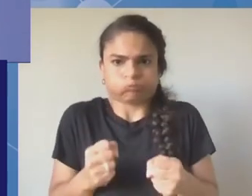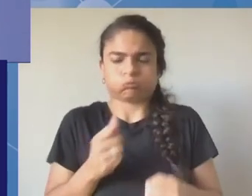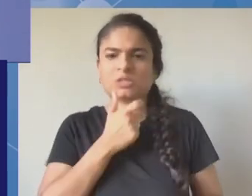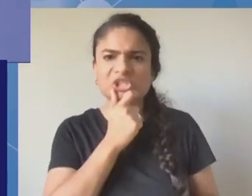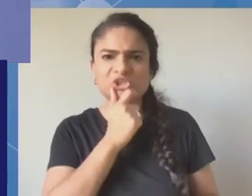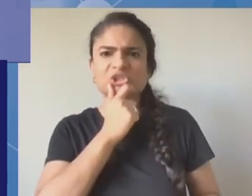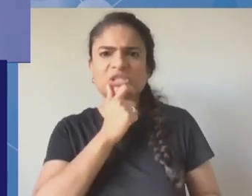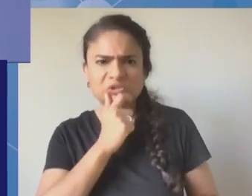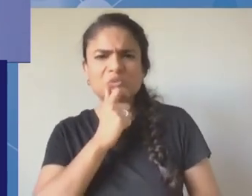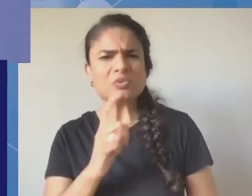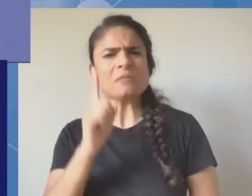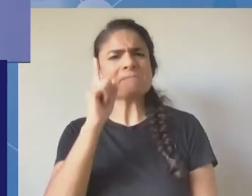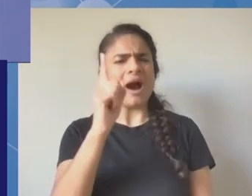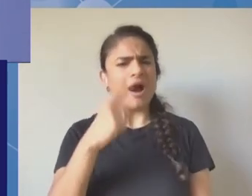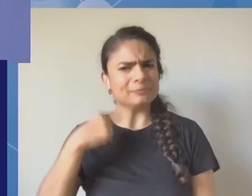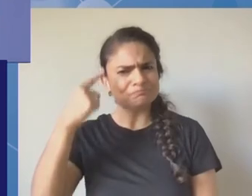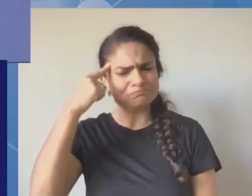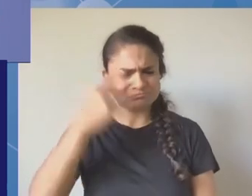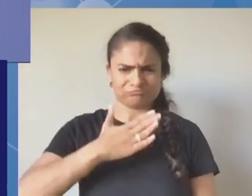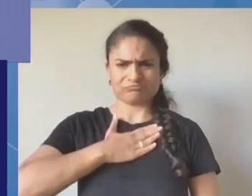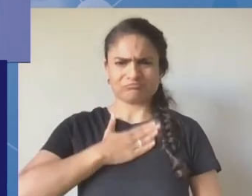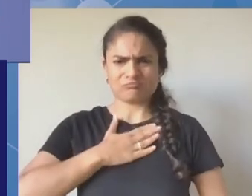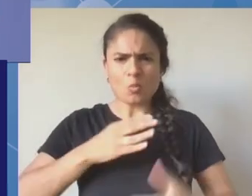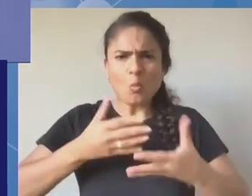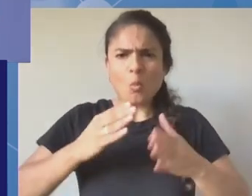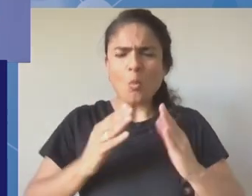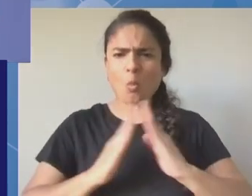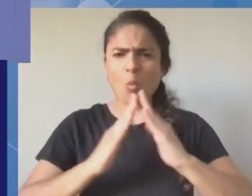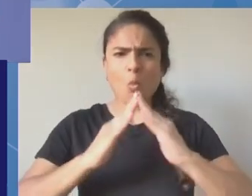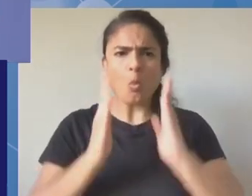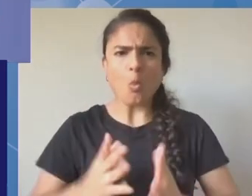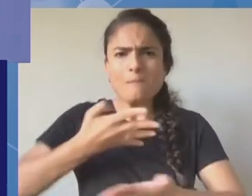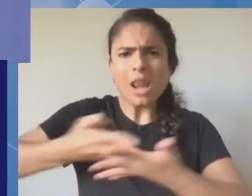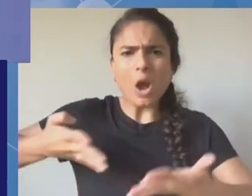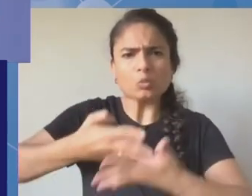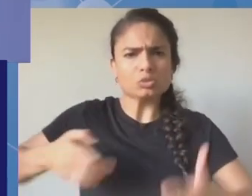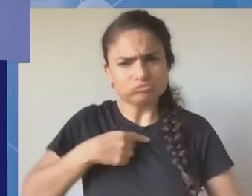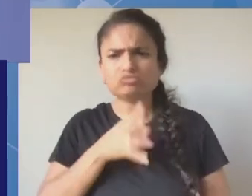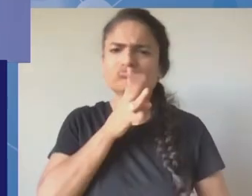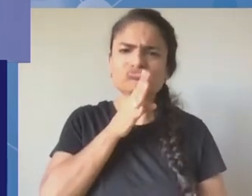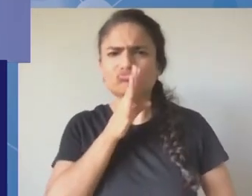需求能够得到认知。下面我就说英语。